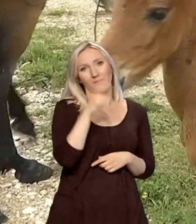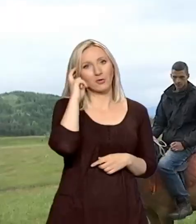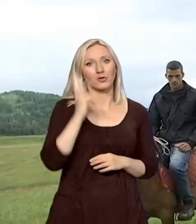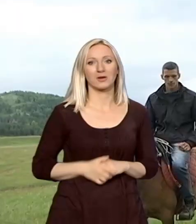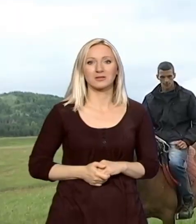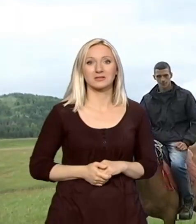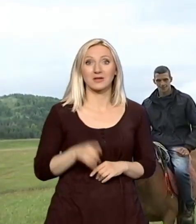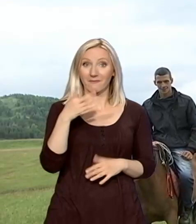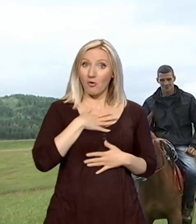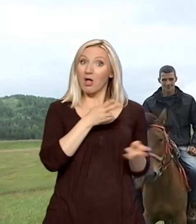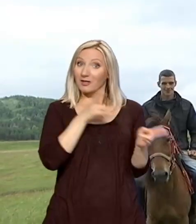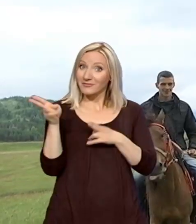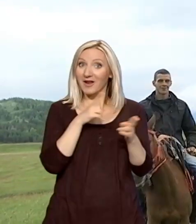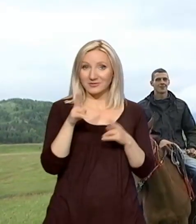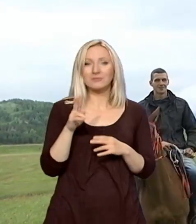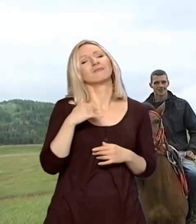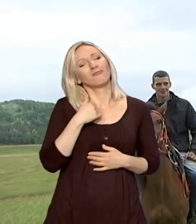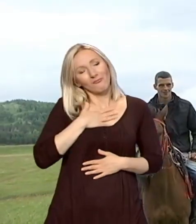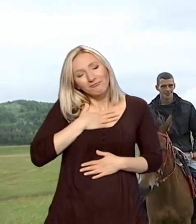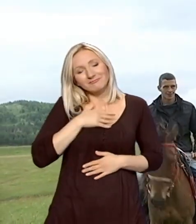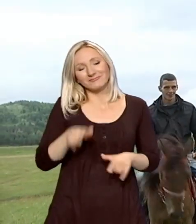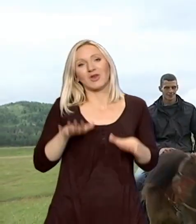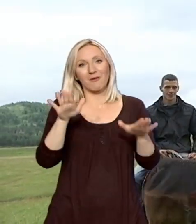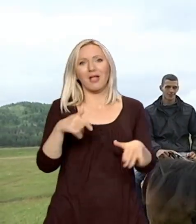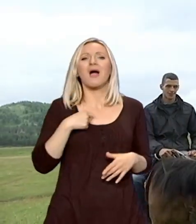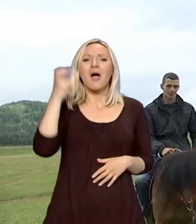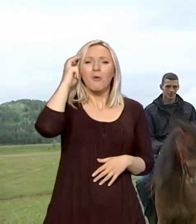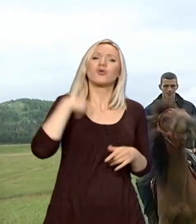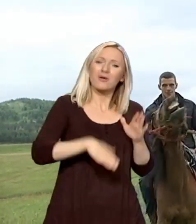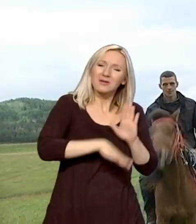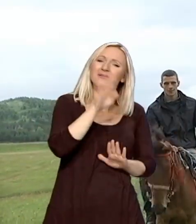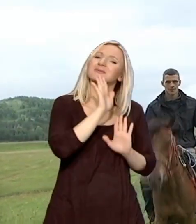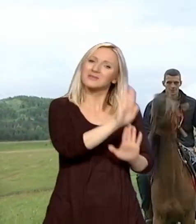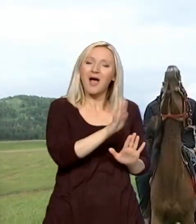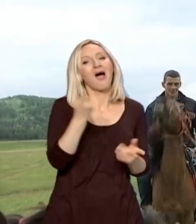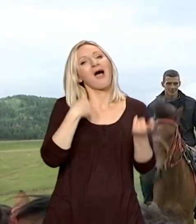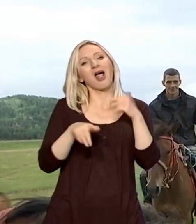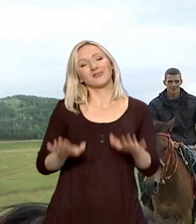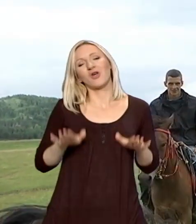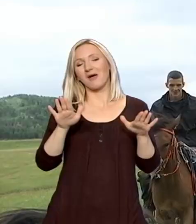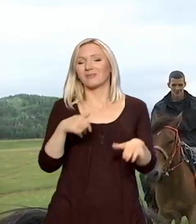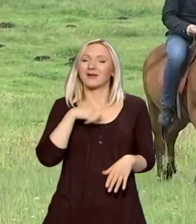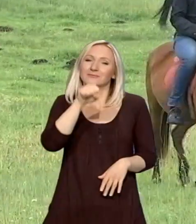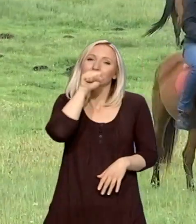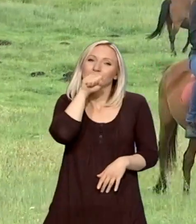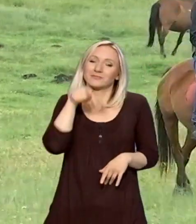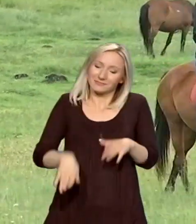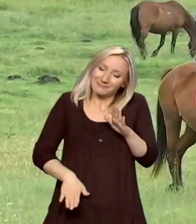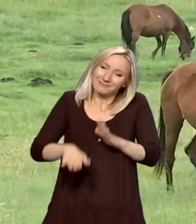ovdje? Vrlo. Mislim, Podgorica je grad u kojem sam odrasla, ali nekako Žabljak i Žabljak. Nostalgija.